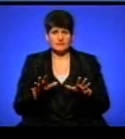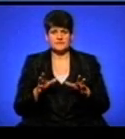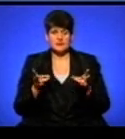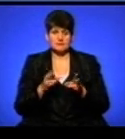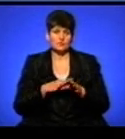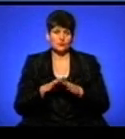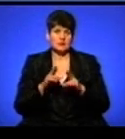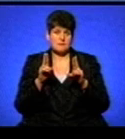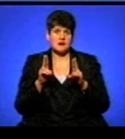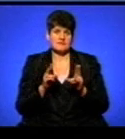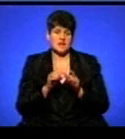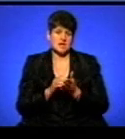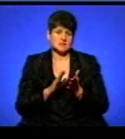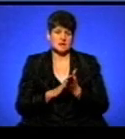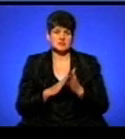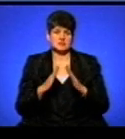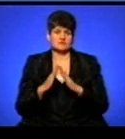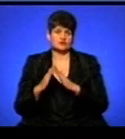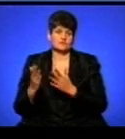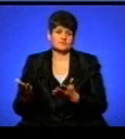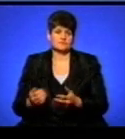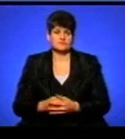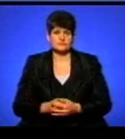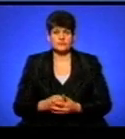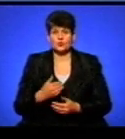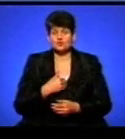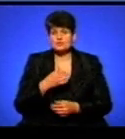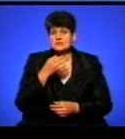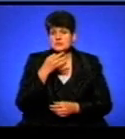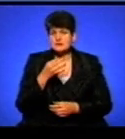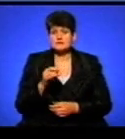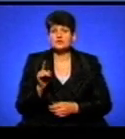правил реєстрації в житлових приміщеннях. Хочу сказати, що